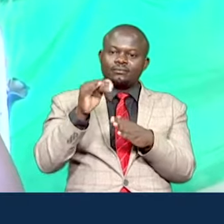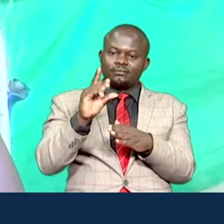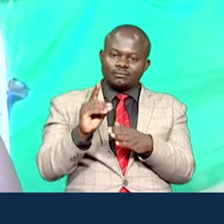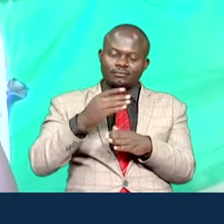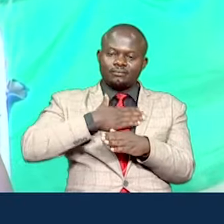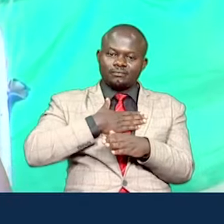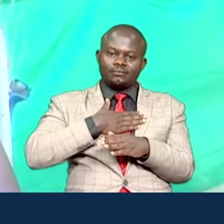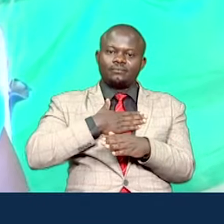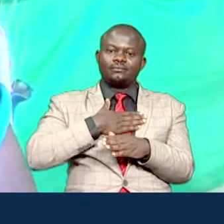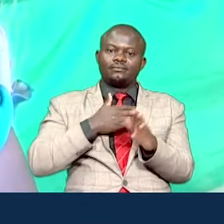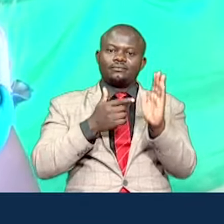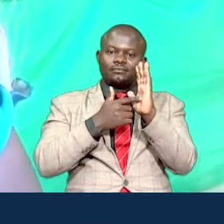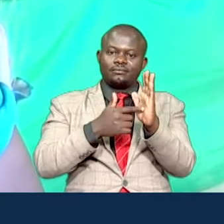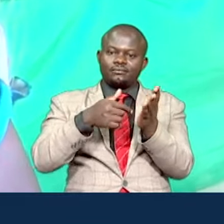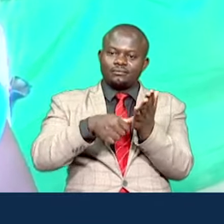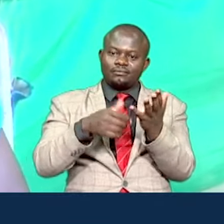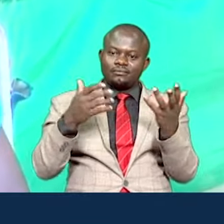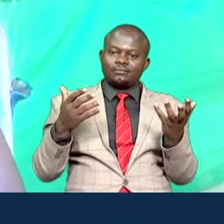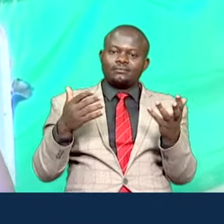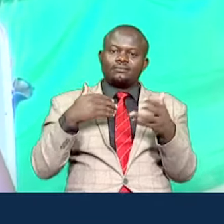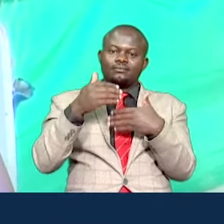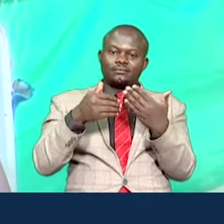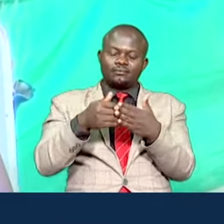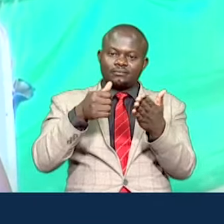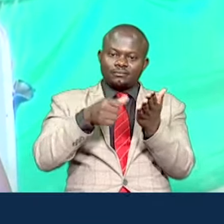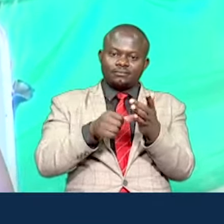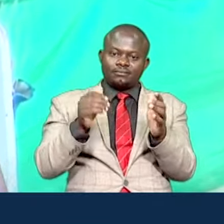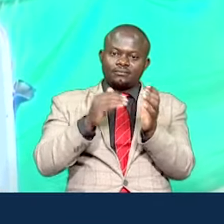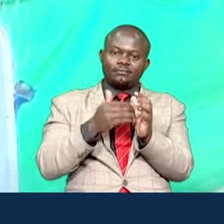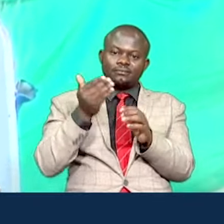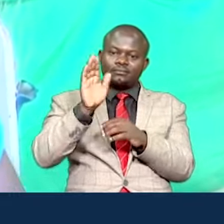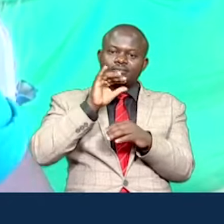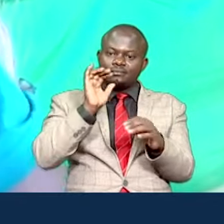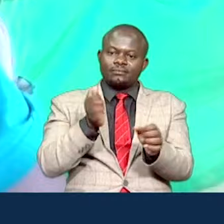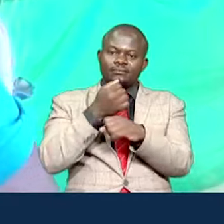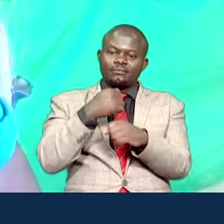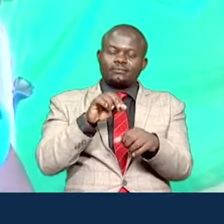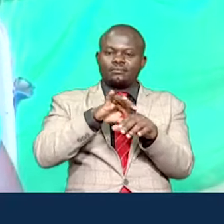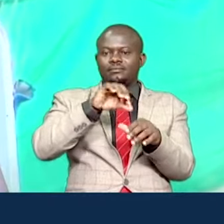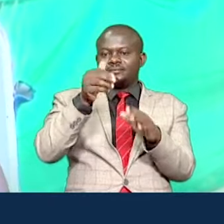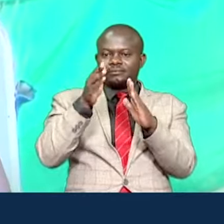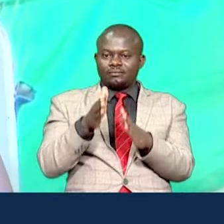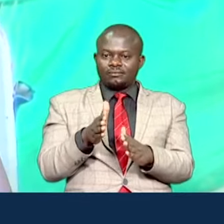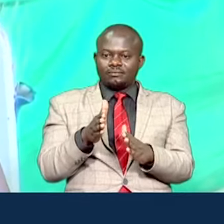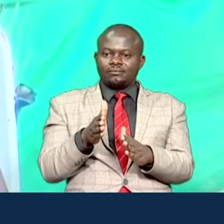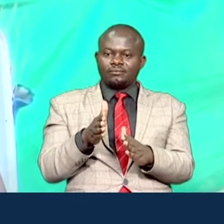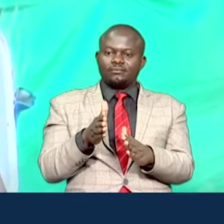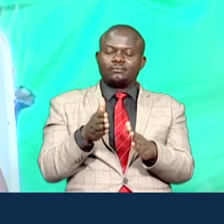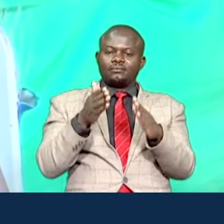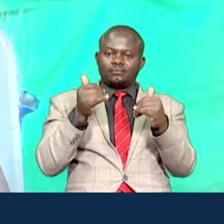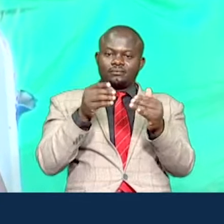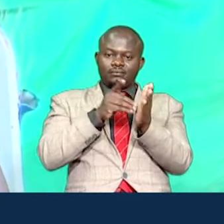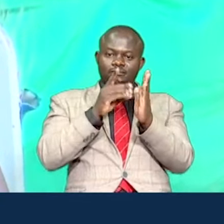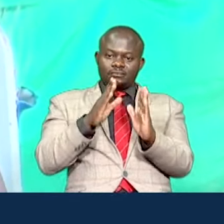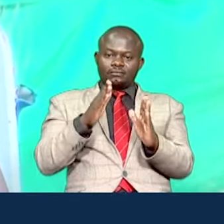yanjye ukayibereka ukantorera aza gutora ariko aragaruka arambwira ati ntabwo bishoboka gutorera undi muntu rero muganga ndambwira